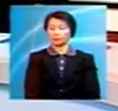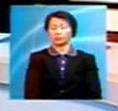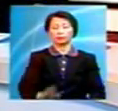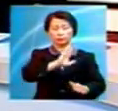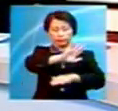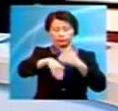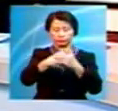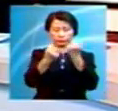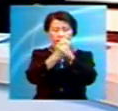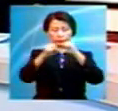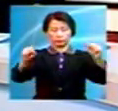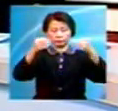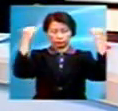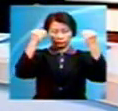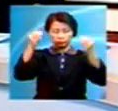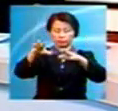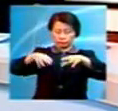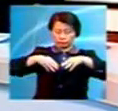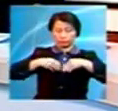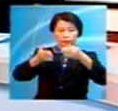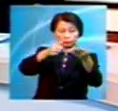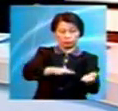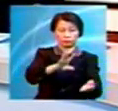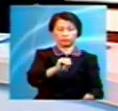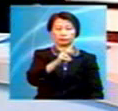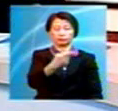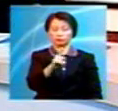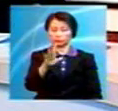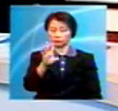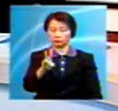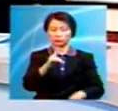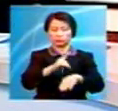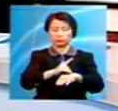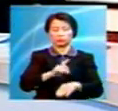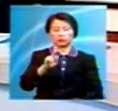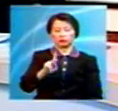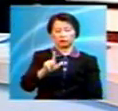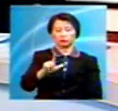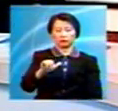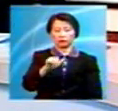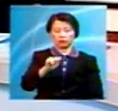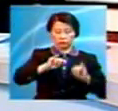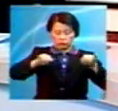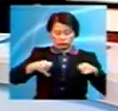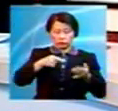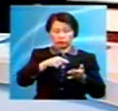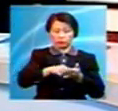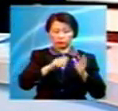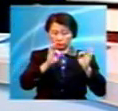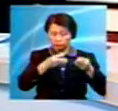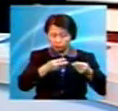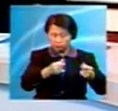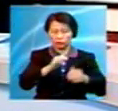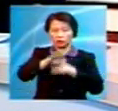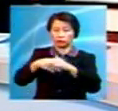Segala persiapan istiadat penghormatan penerimaan jenazah tragedi MH17 di Kompleks Bunga Raya KLIA Jumaat ini lancar.